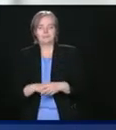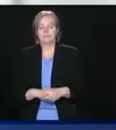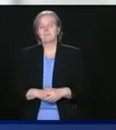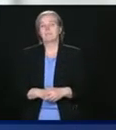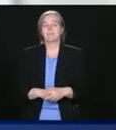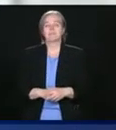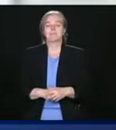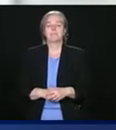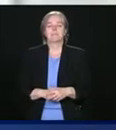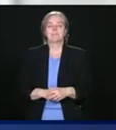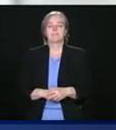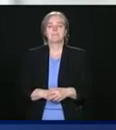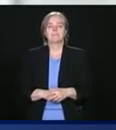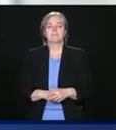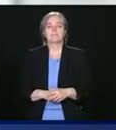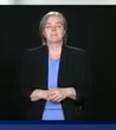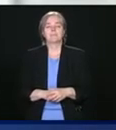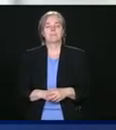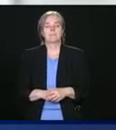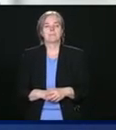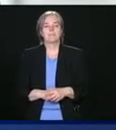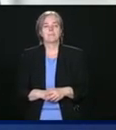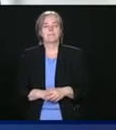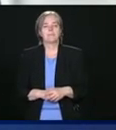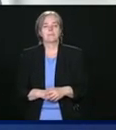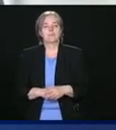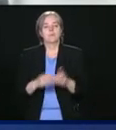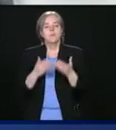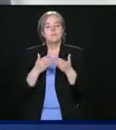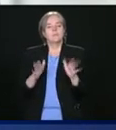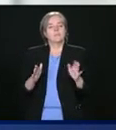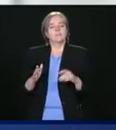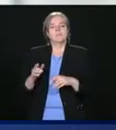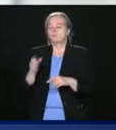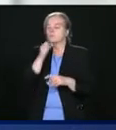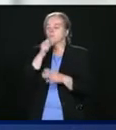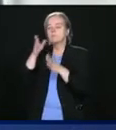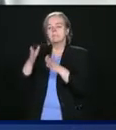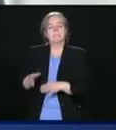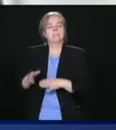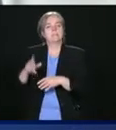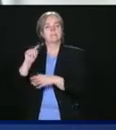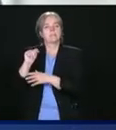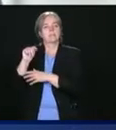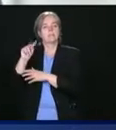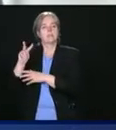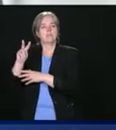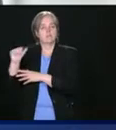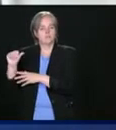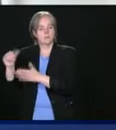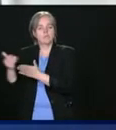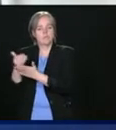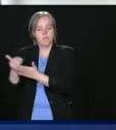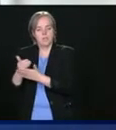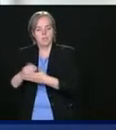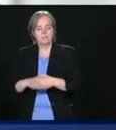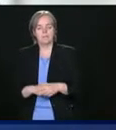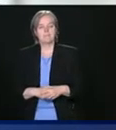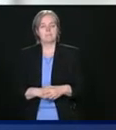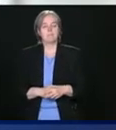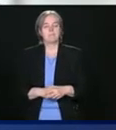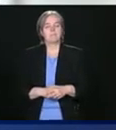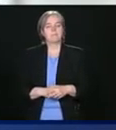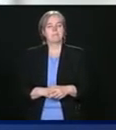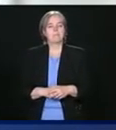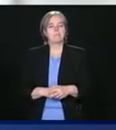you. Merci. La première question, Michel Lamarche, TVA Nouvelles. À vous.